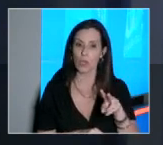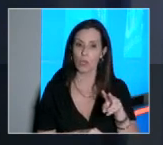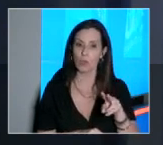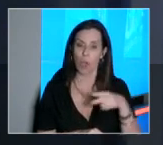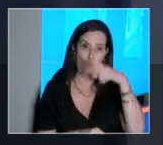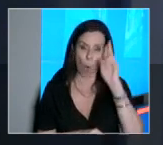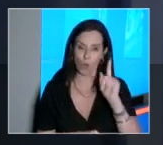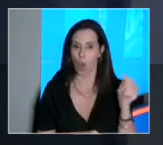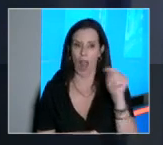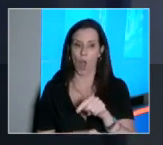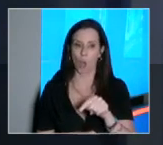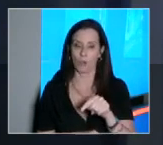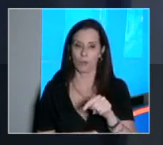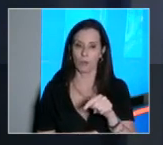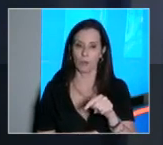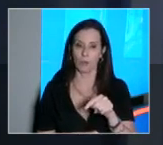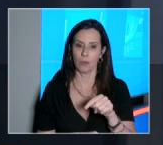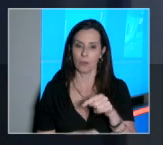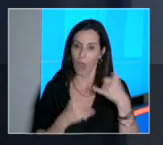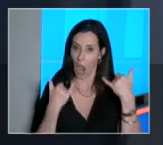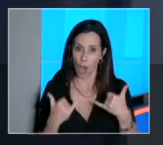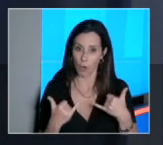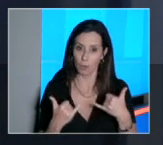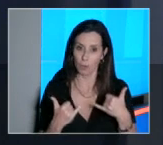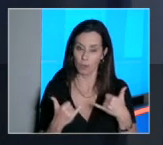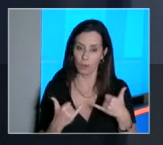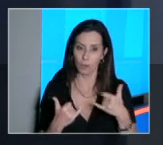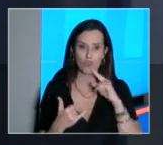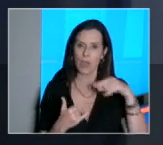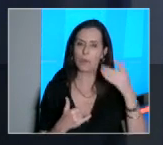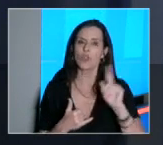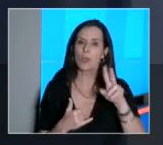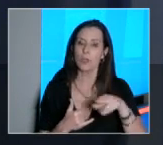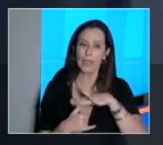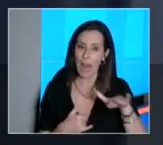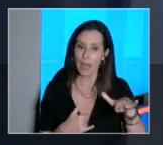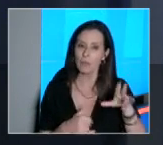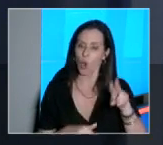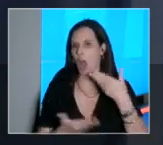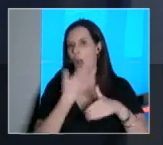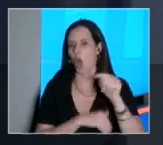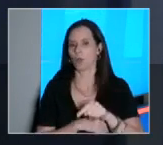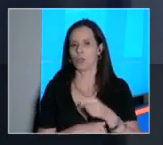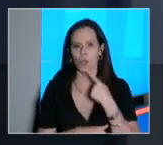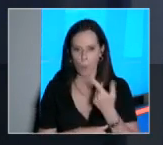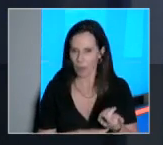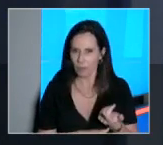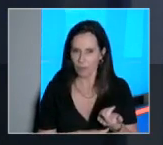פה, יכול להגיע. היום, שנה לאחר מכן, אמרו, כל מי שיש לו ילדים פה, יכול להגיע. זה